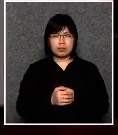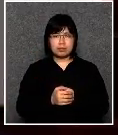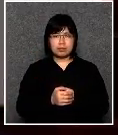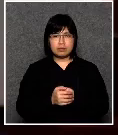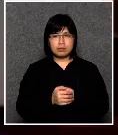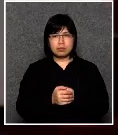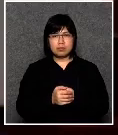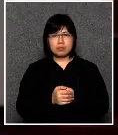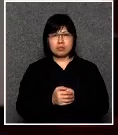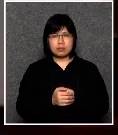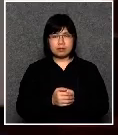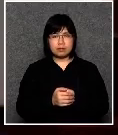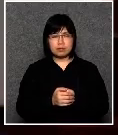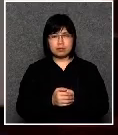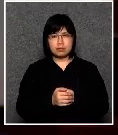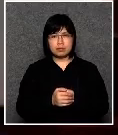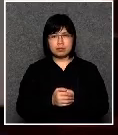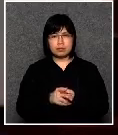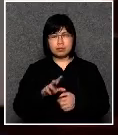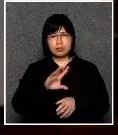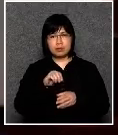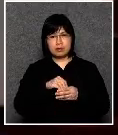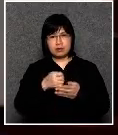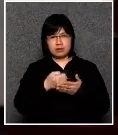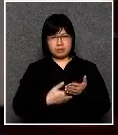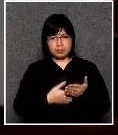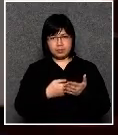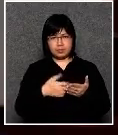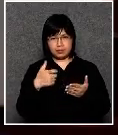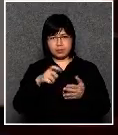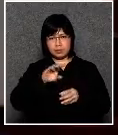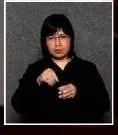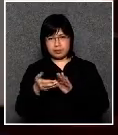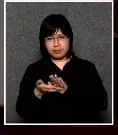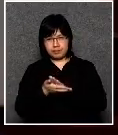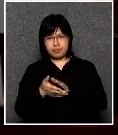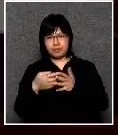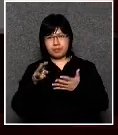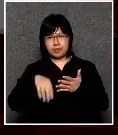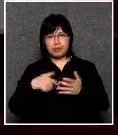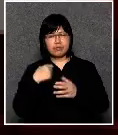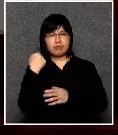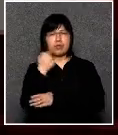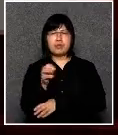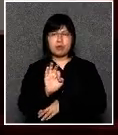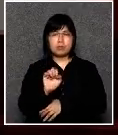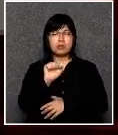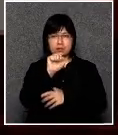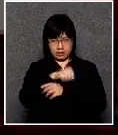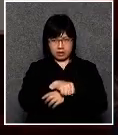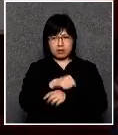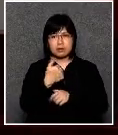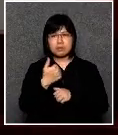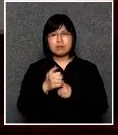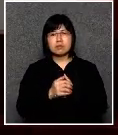係將呢個所謂呢個總目嘅款額納入呢個附表，我哋係冇反對嘅，係贊成嘅，係嘛？